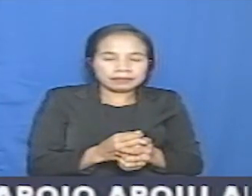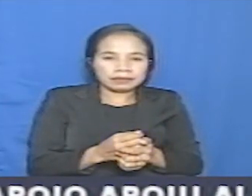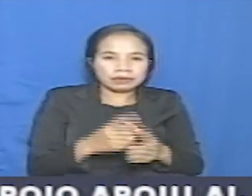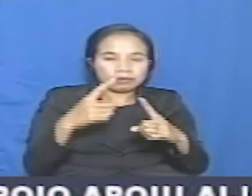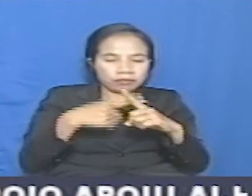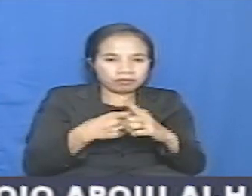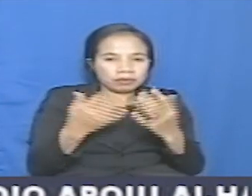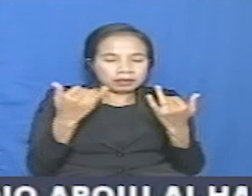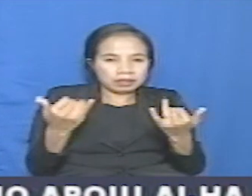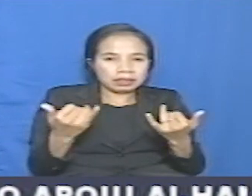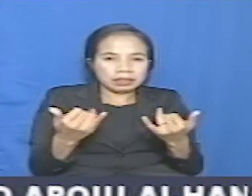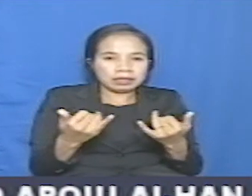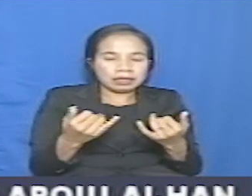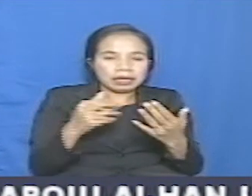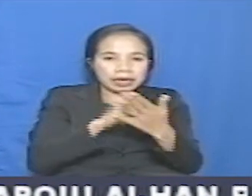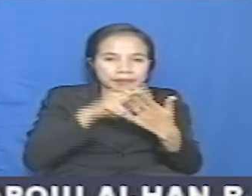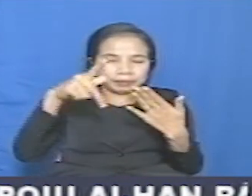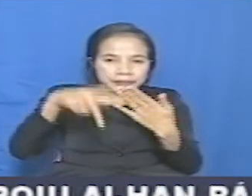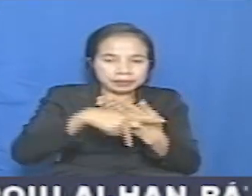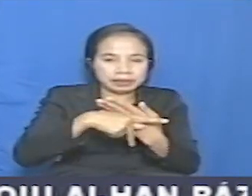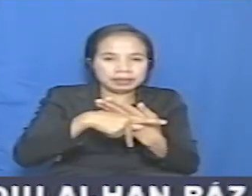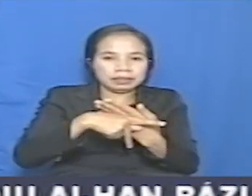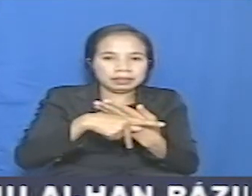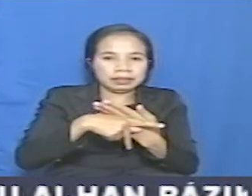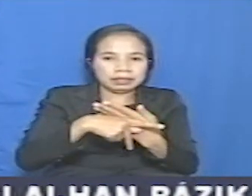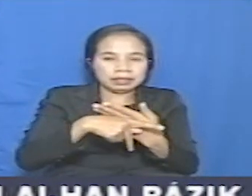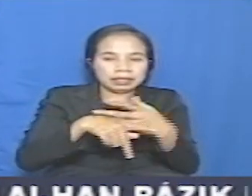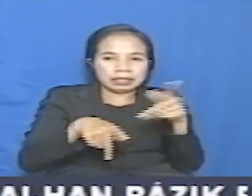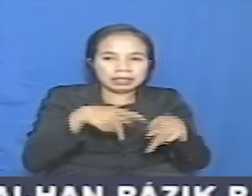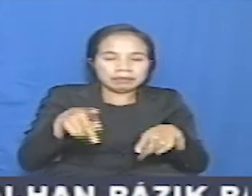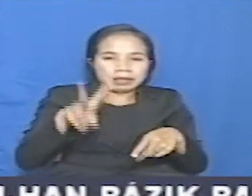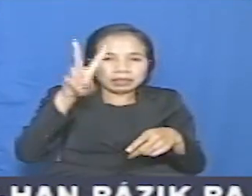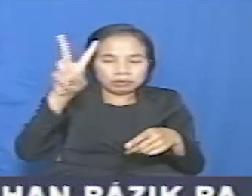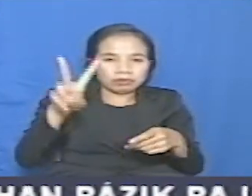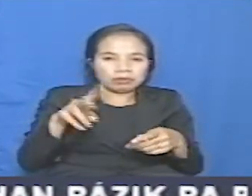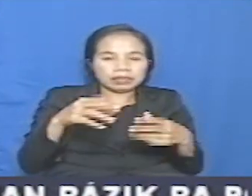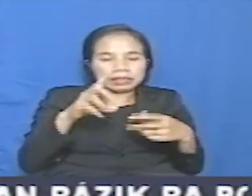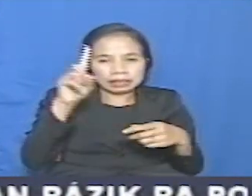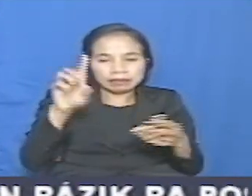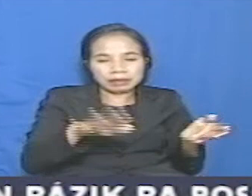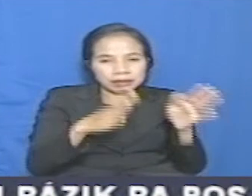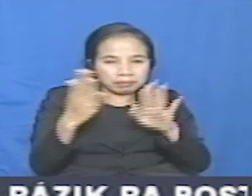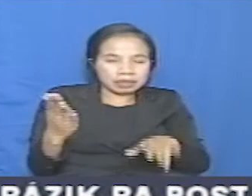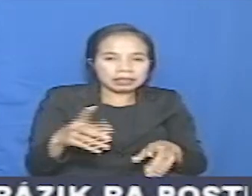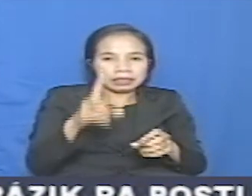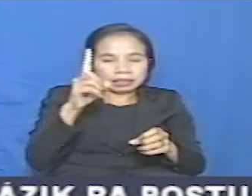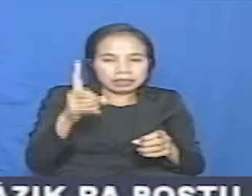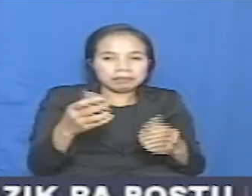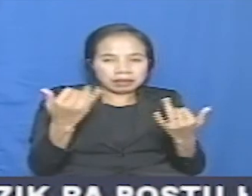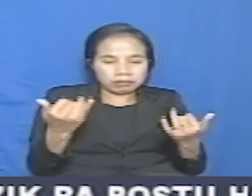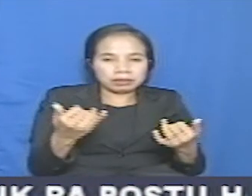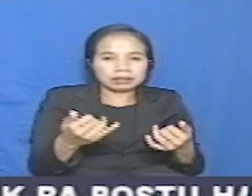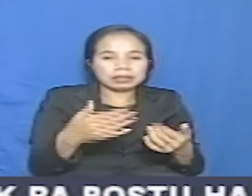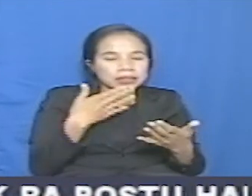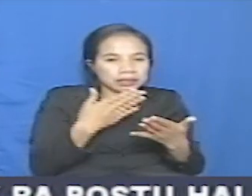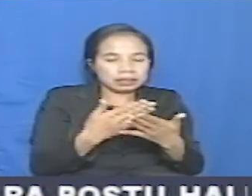nilarang, ia fulang be abril nilarang ne, Nasir na erua, itu mak mati ne, membuat mak mati ne, itu makannya saya bekerja dulu, makannya saya